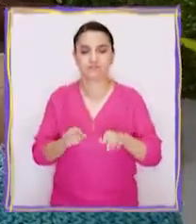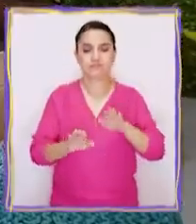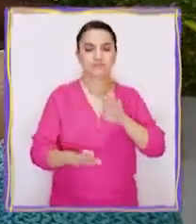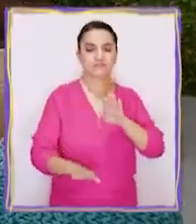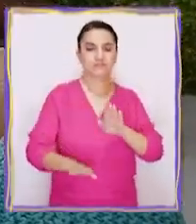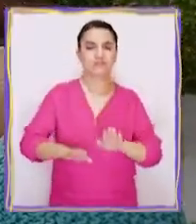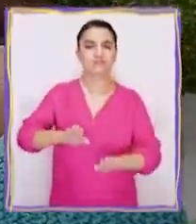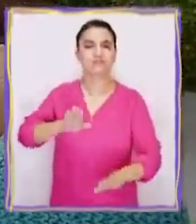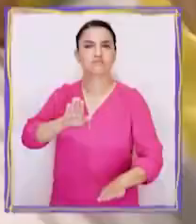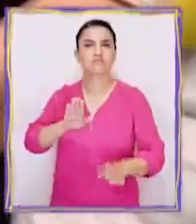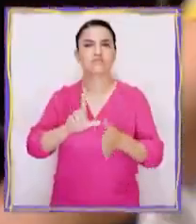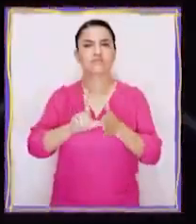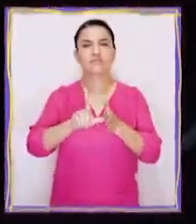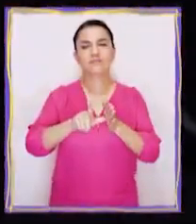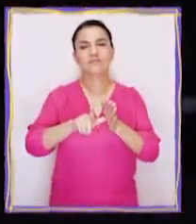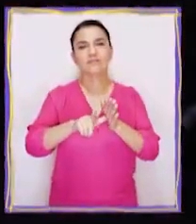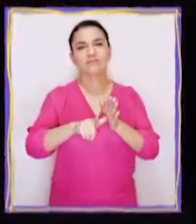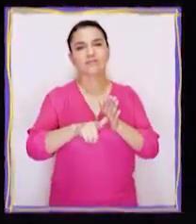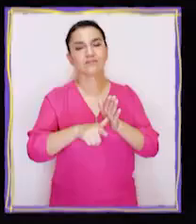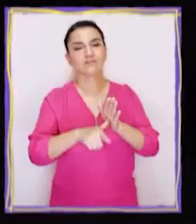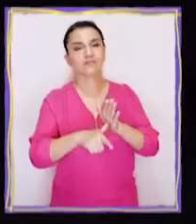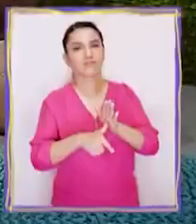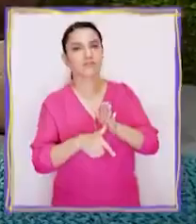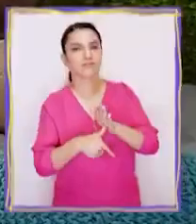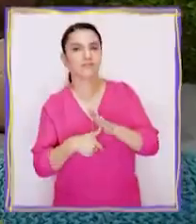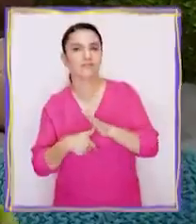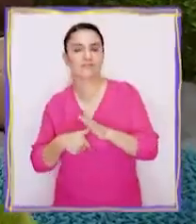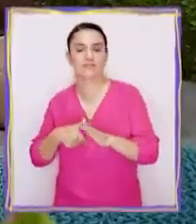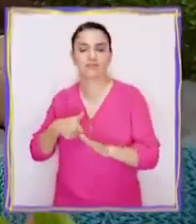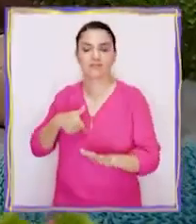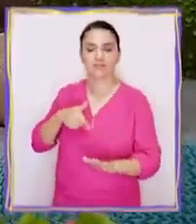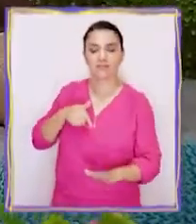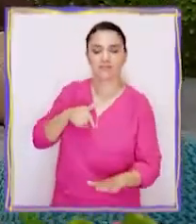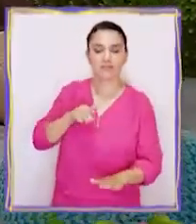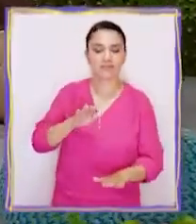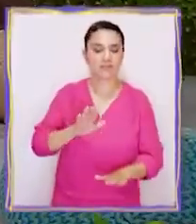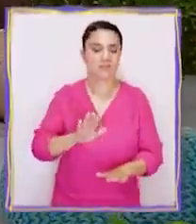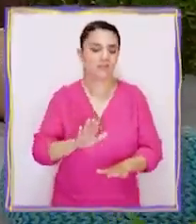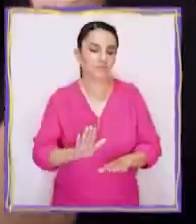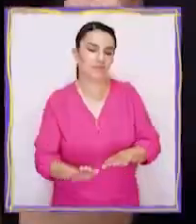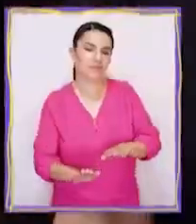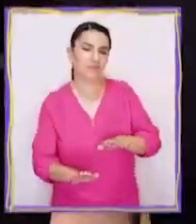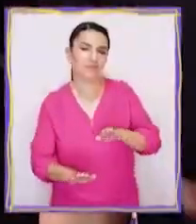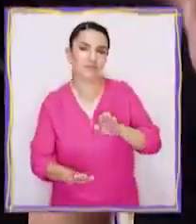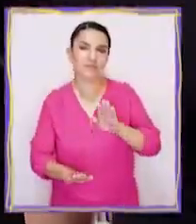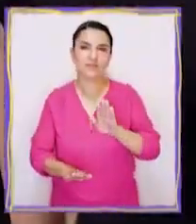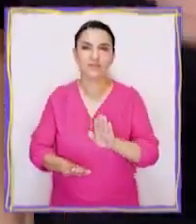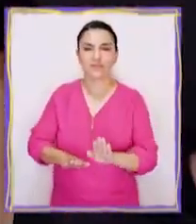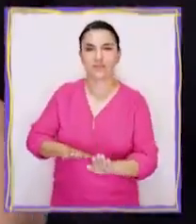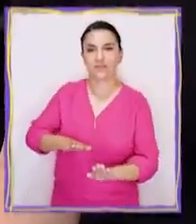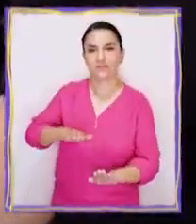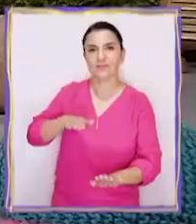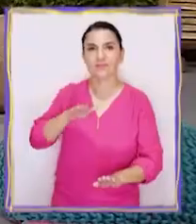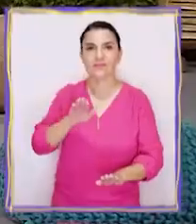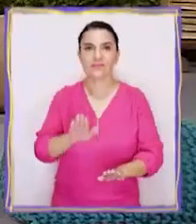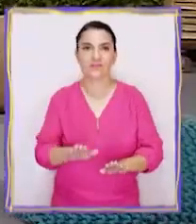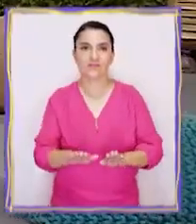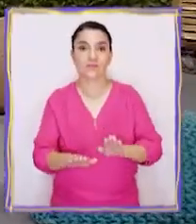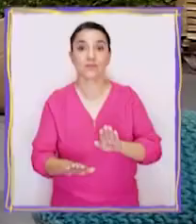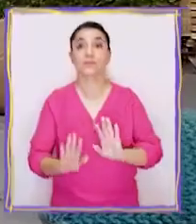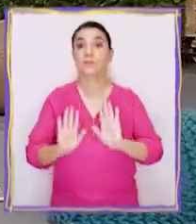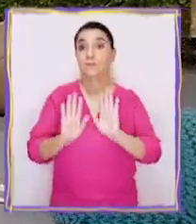va caminando lento, él camina muy despacio.